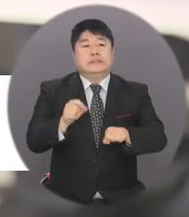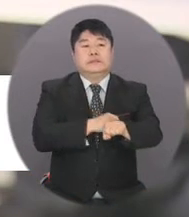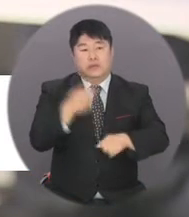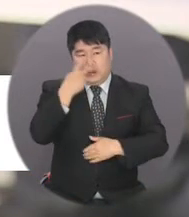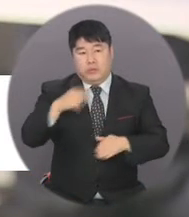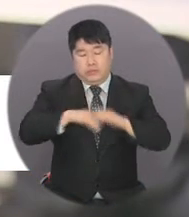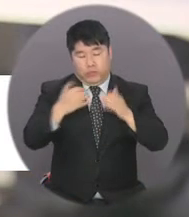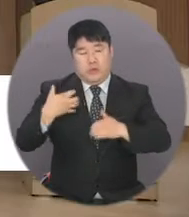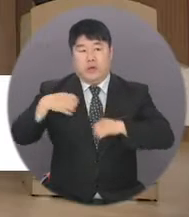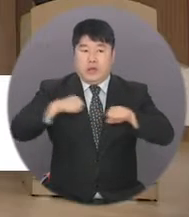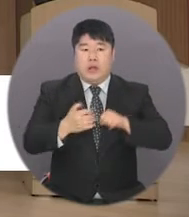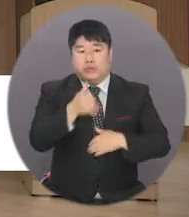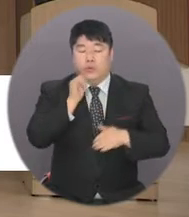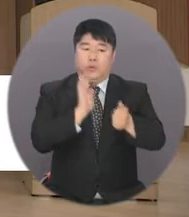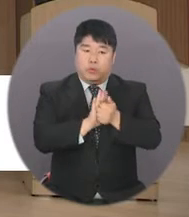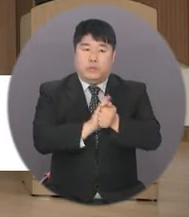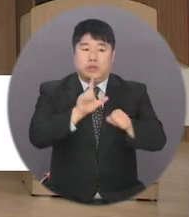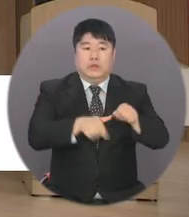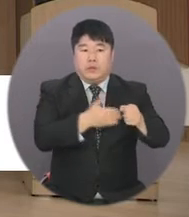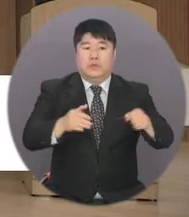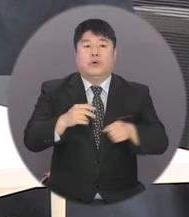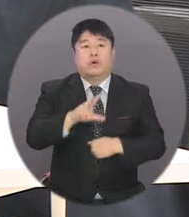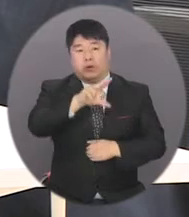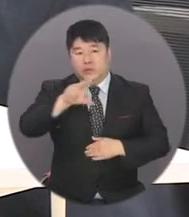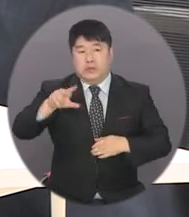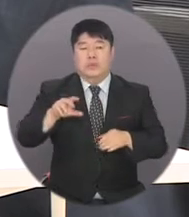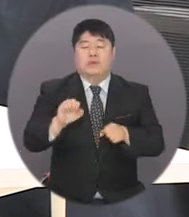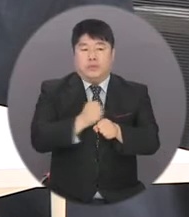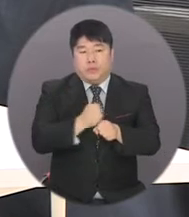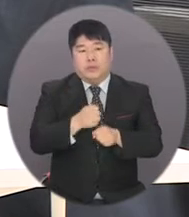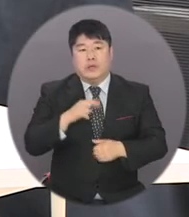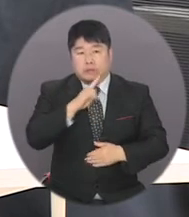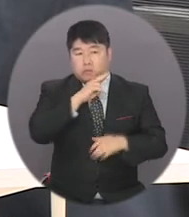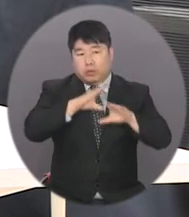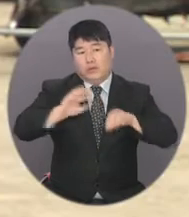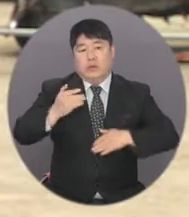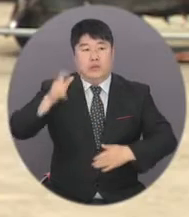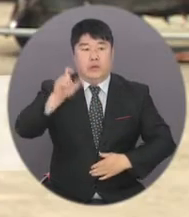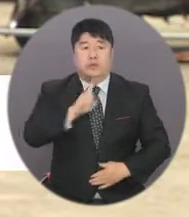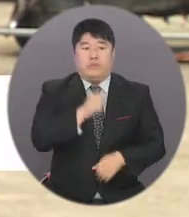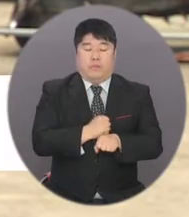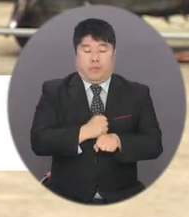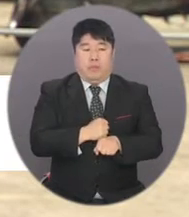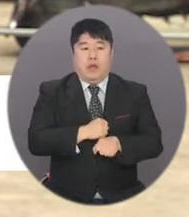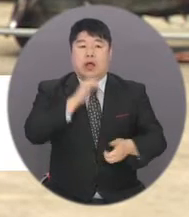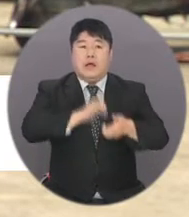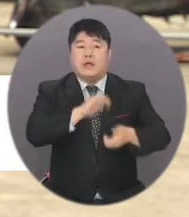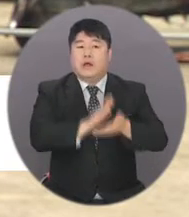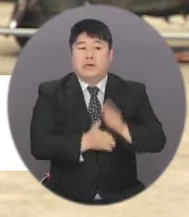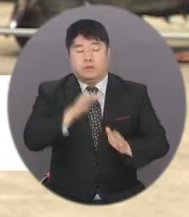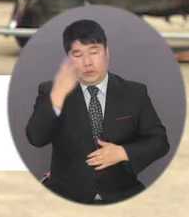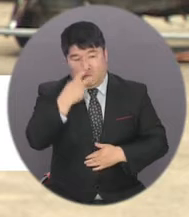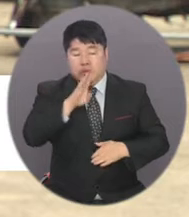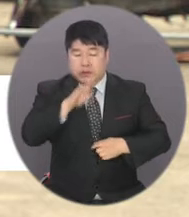다할 수 있도록 돕겠다며 세월호 CCTV 조작 의혹 등이 해소돼야 한다고 강조했습니다. 성역 없이 조사하려면